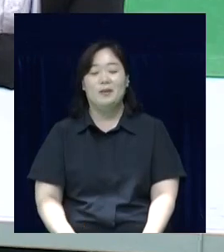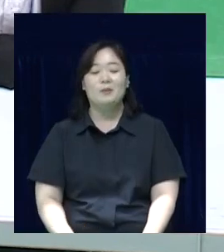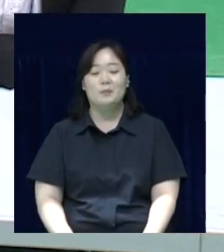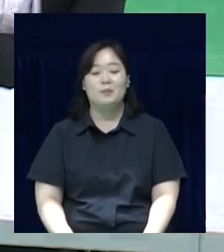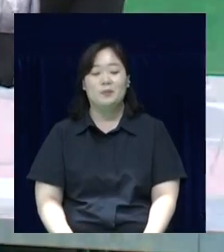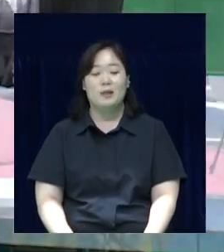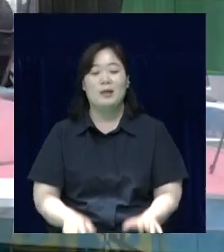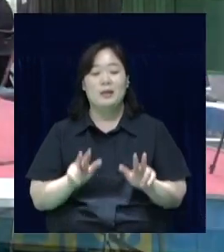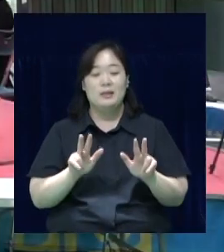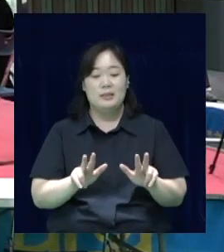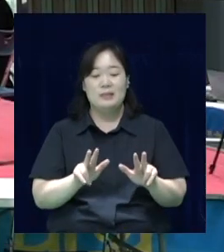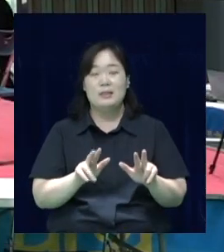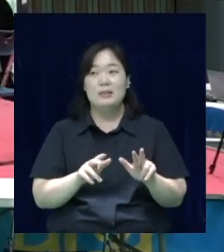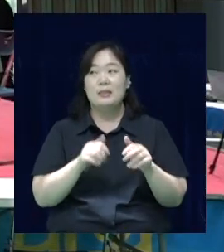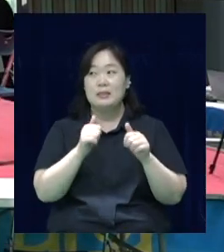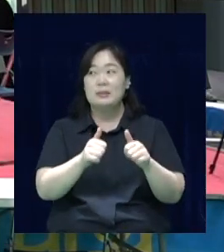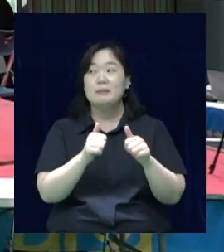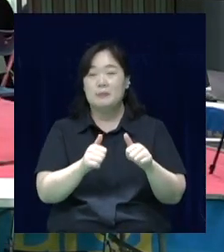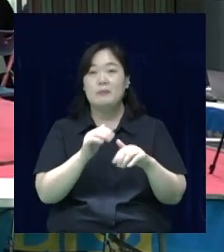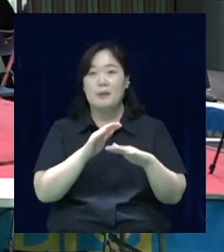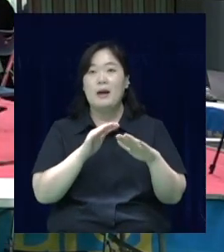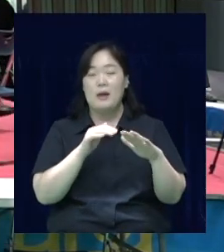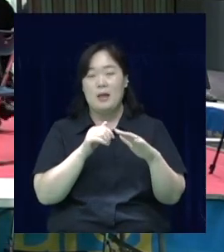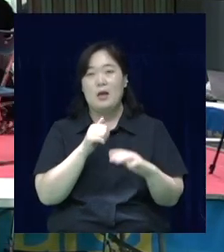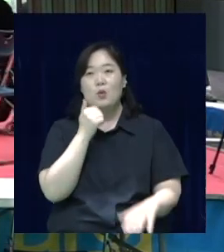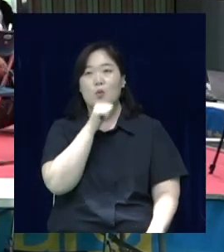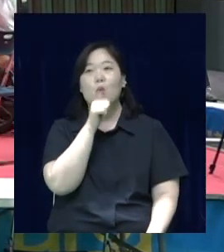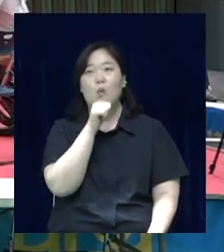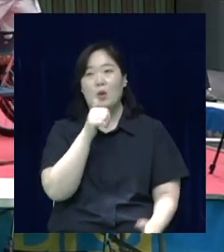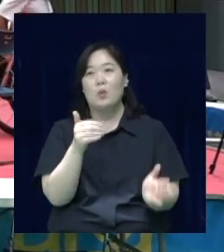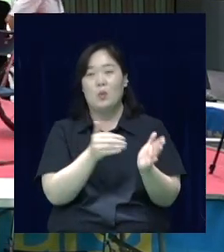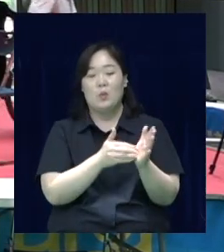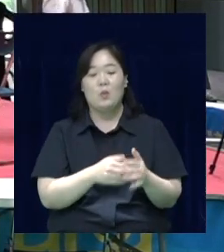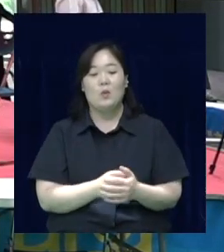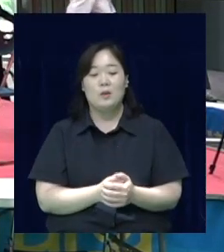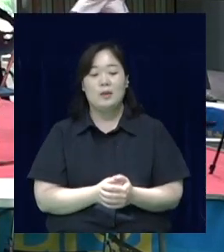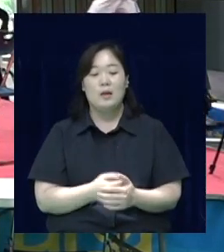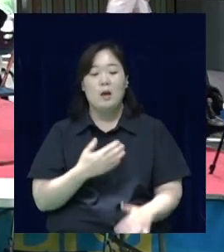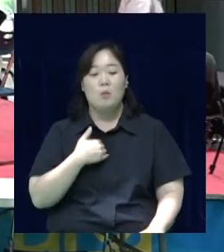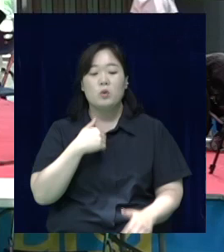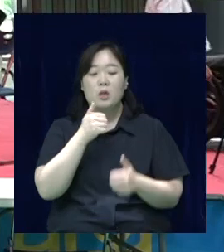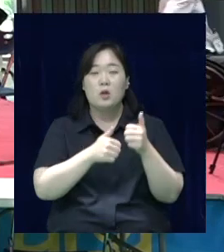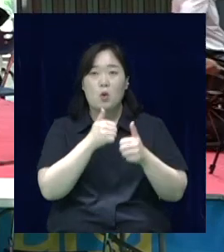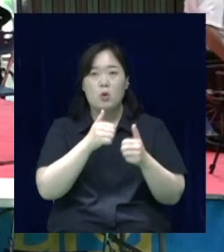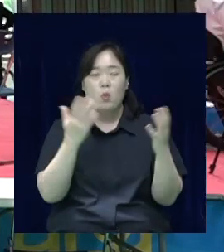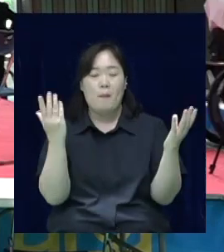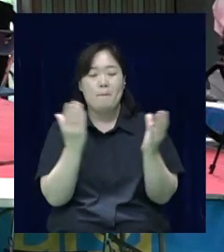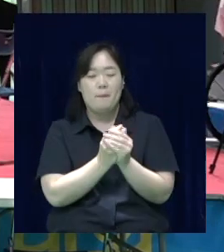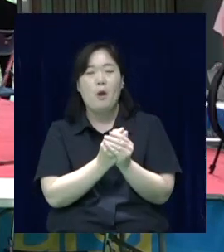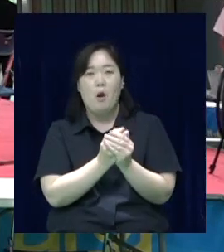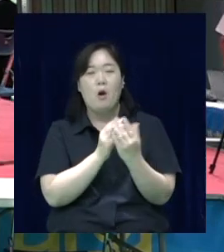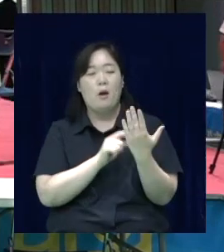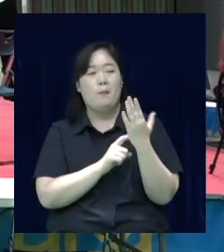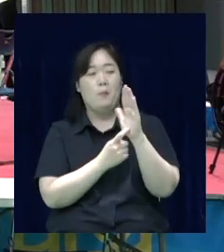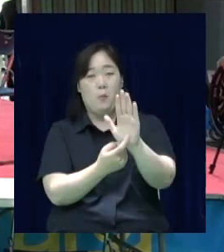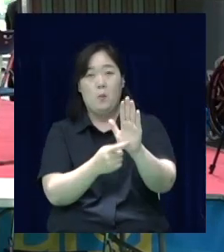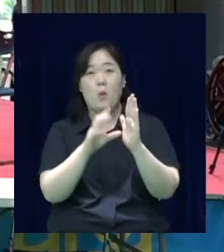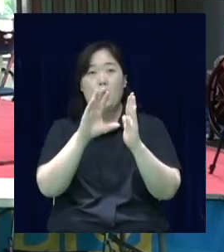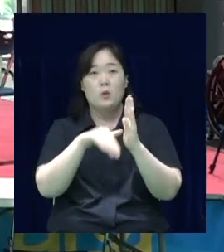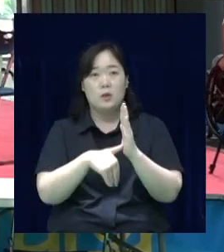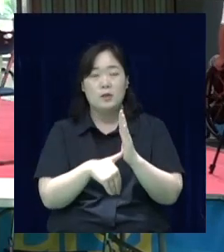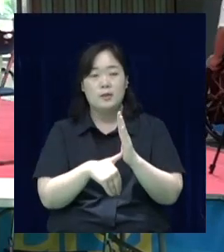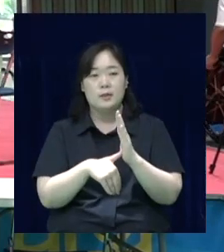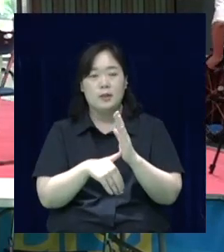소개가 또 이어졌습니다. 굉장히 중요한 부분이 어쨌든 간에 선수들이 본인의 경기를 완벽하게 펼칠 때 이제